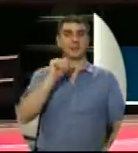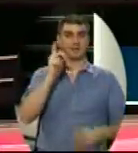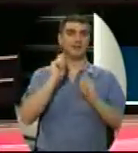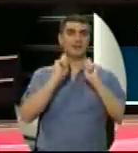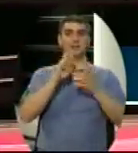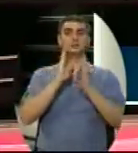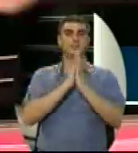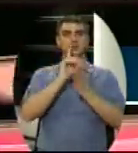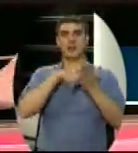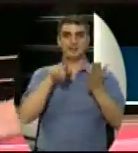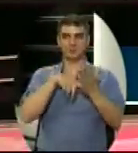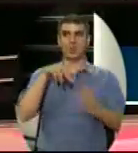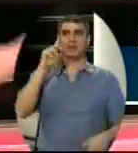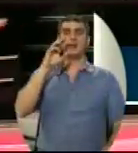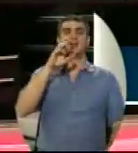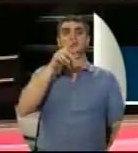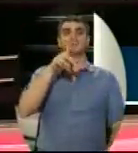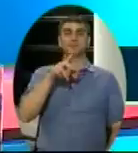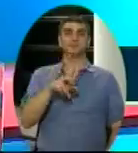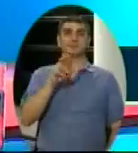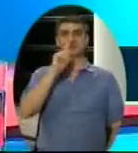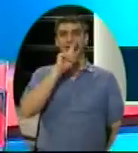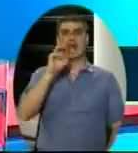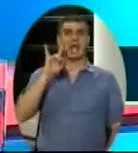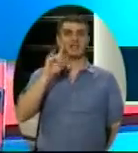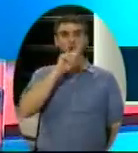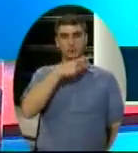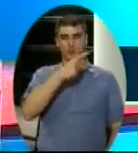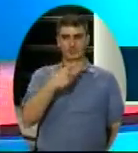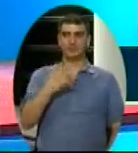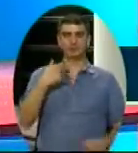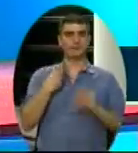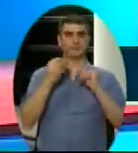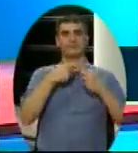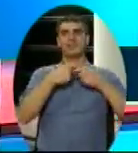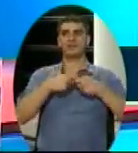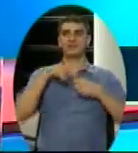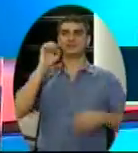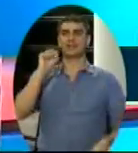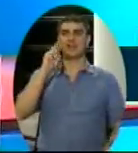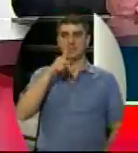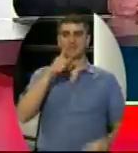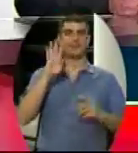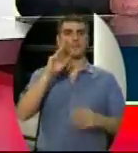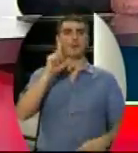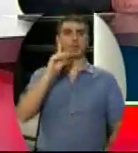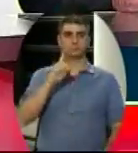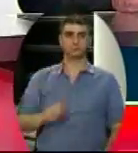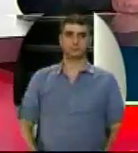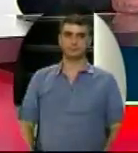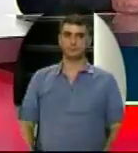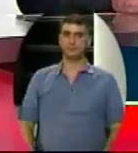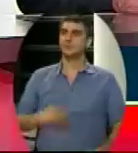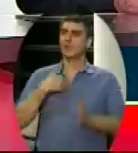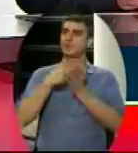בקשה לפסילתה של זועבי ואחרים. בסדר, תודה רבה לך. אז אני רוצה לשאול אותך עכשיו, אנחנו נציג לידך את חבר הכנסת סעיד נפה, בעלת שלום לך.